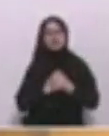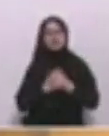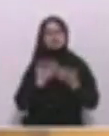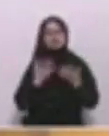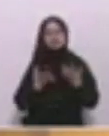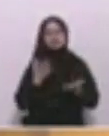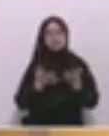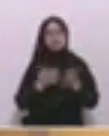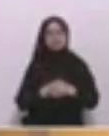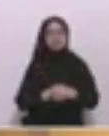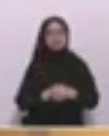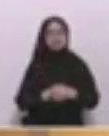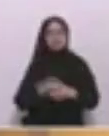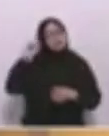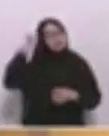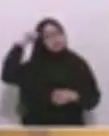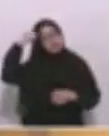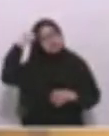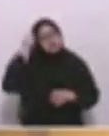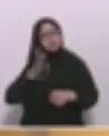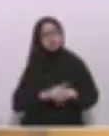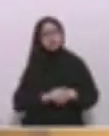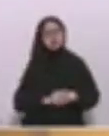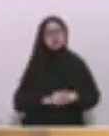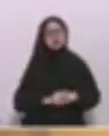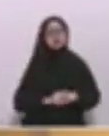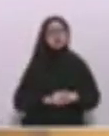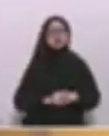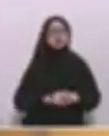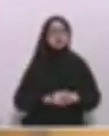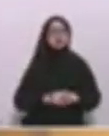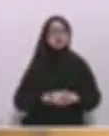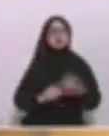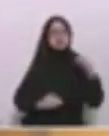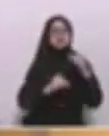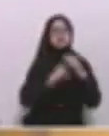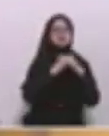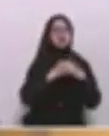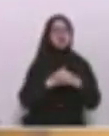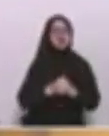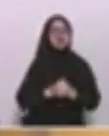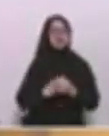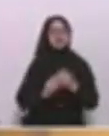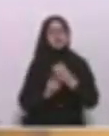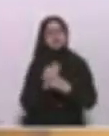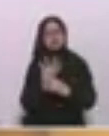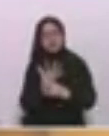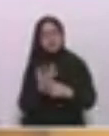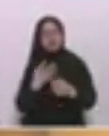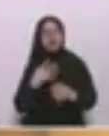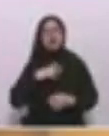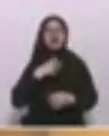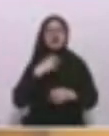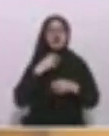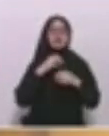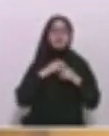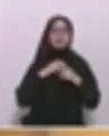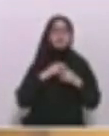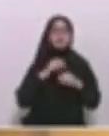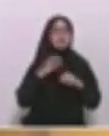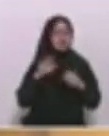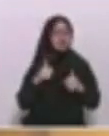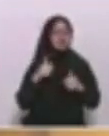eh ee agak sulit untuk kita kemudian ee secara maksimal ya mewujudkan apa yang menjadi harapan kita padahal good